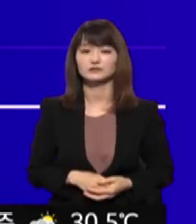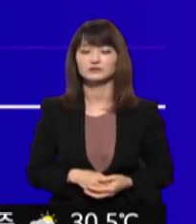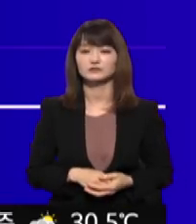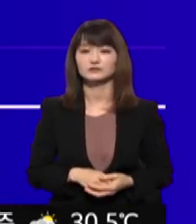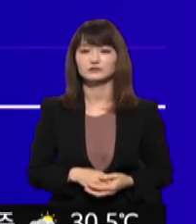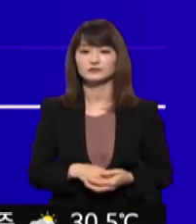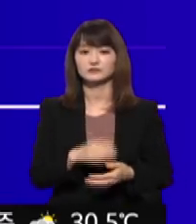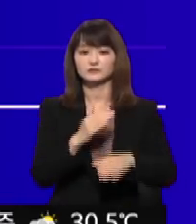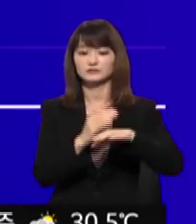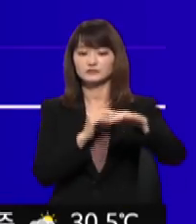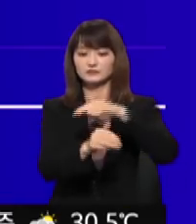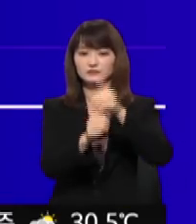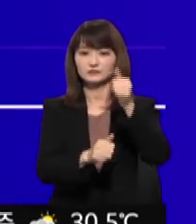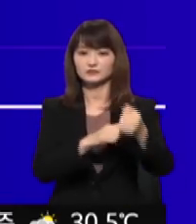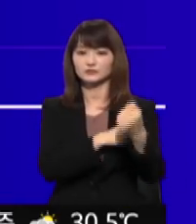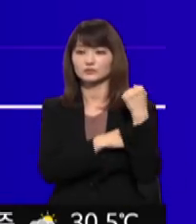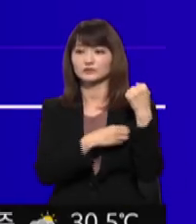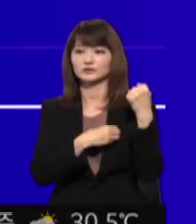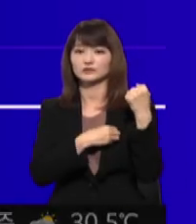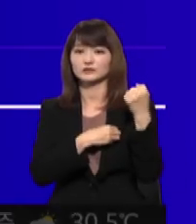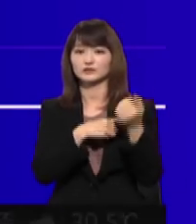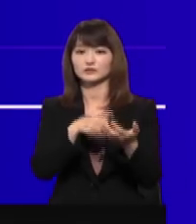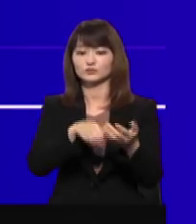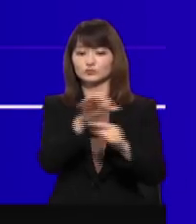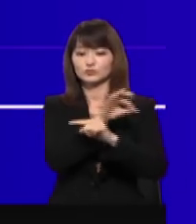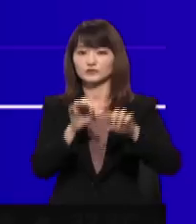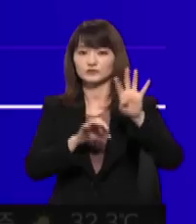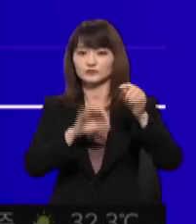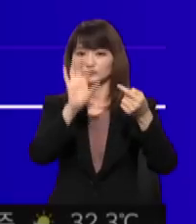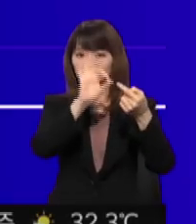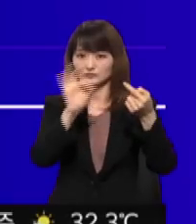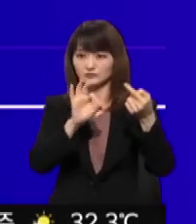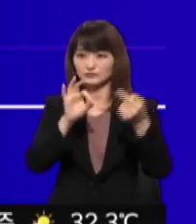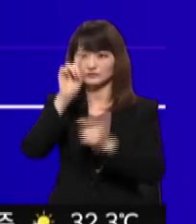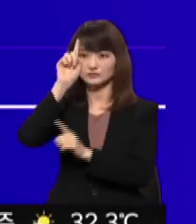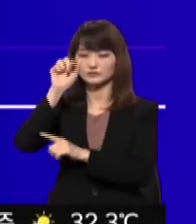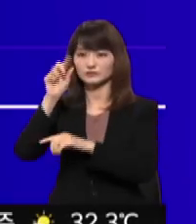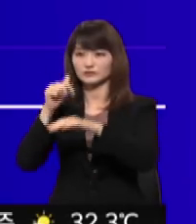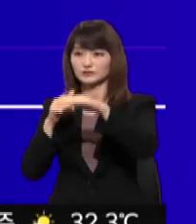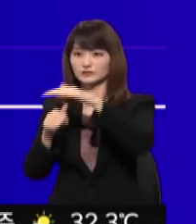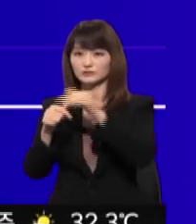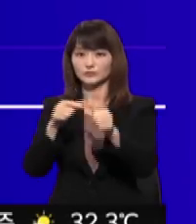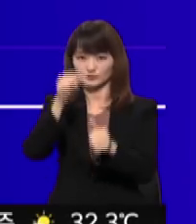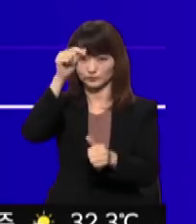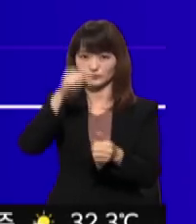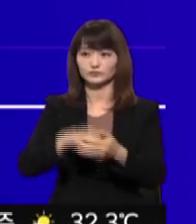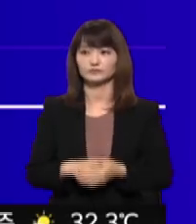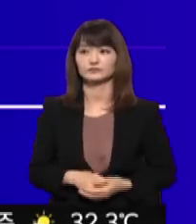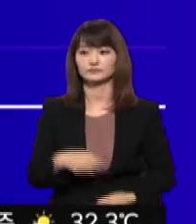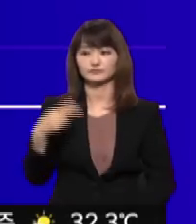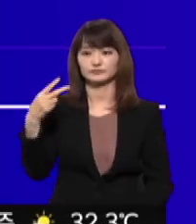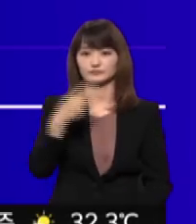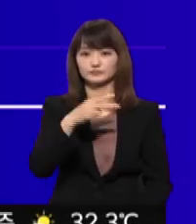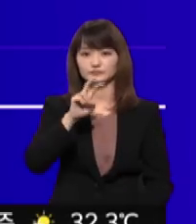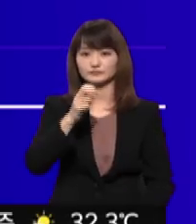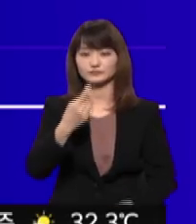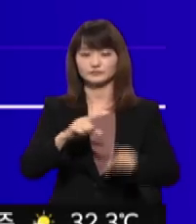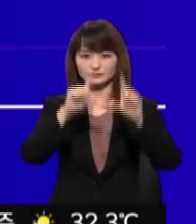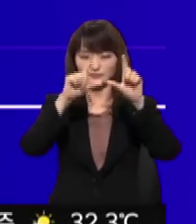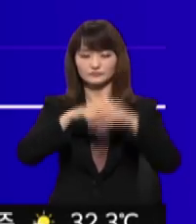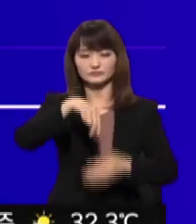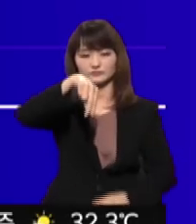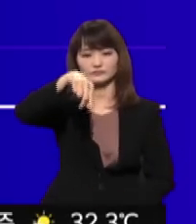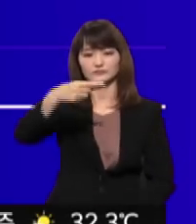전당대에서 권리당원 투표율이 41% 했는데 당시 이낙연 대표가 선출이 됐고요 그 다음에 저희가 기억하는 송영길